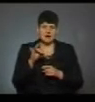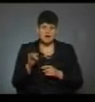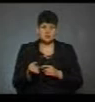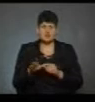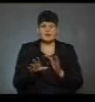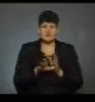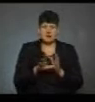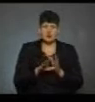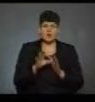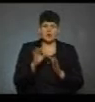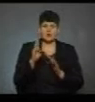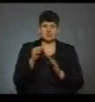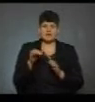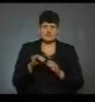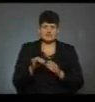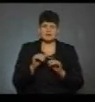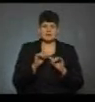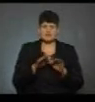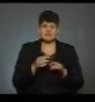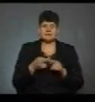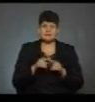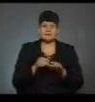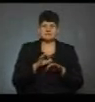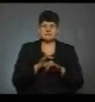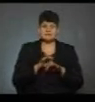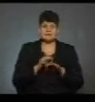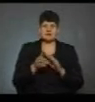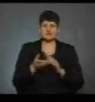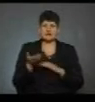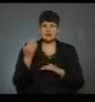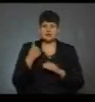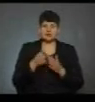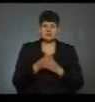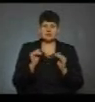енергоощадливі заходи, модернізація. Це призвело ще раніше до зниження